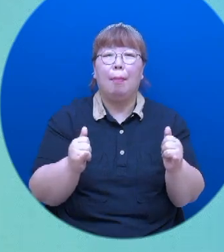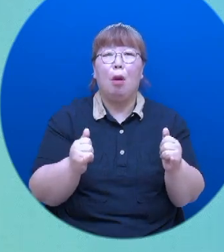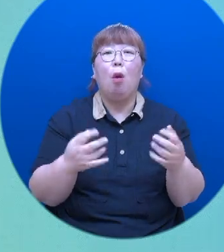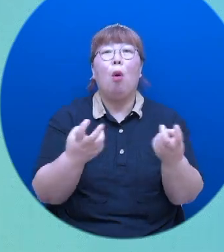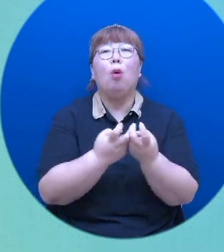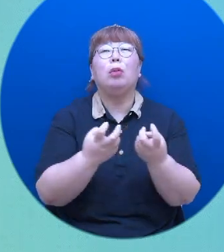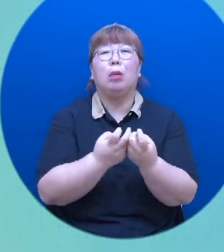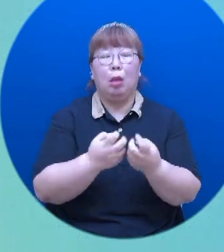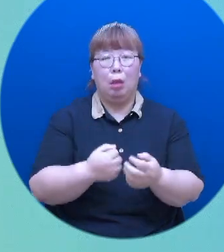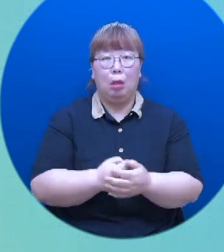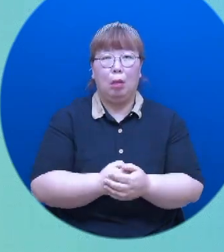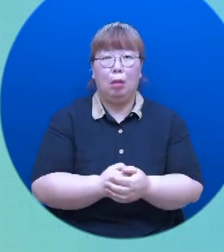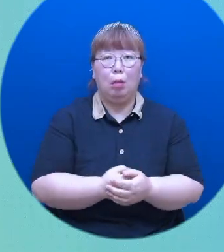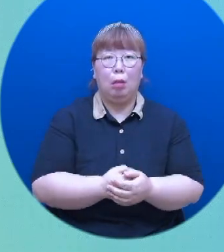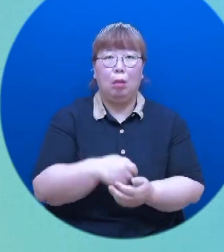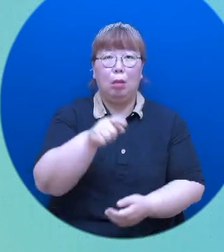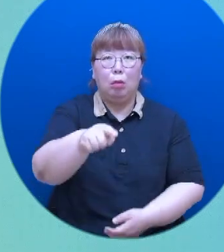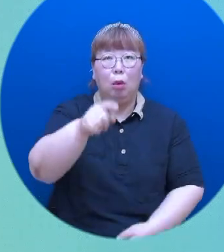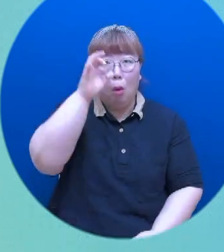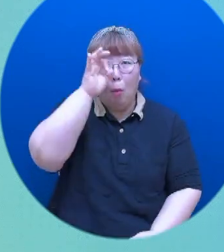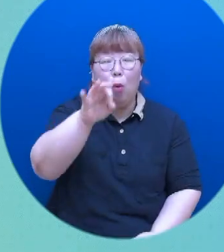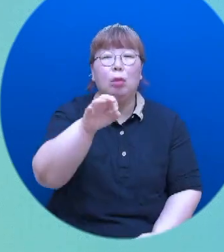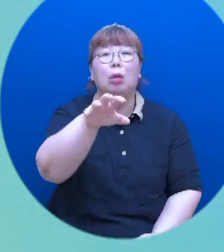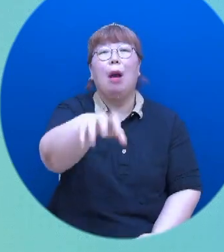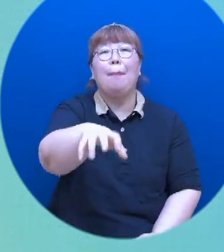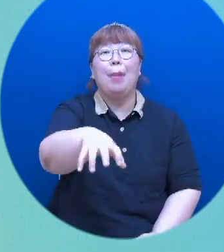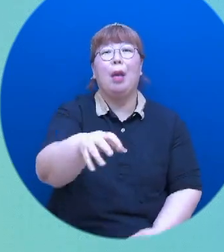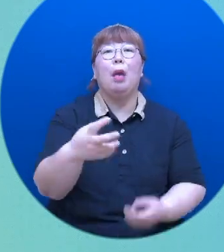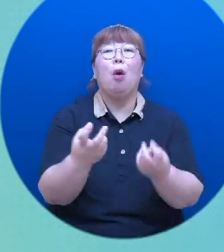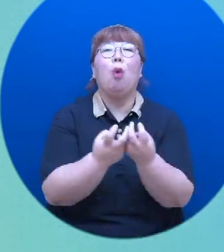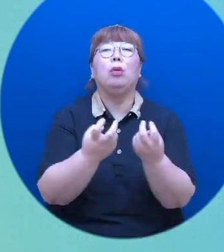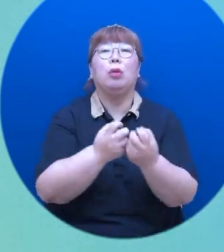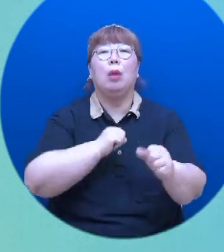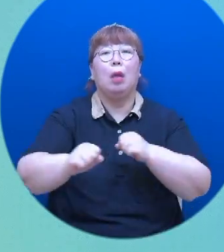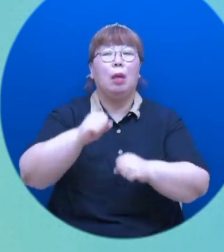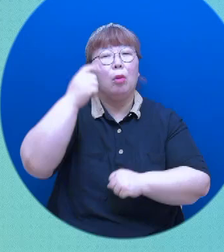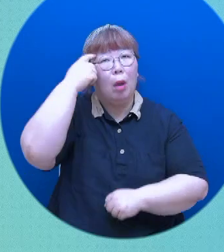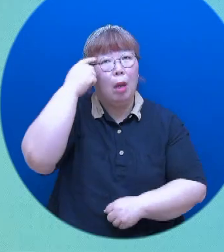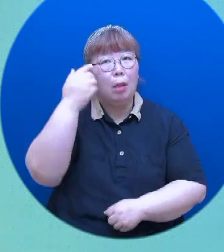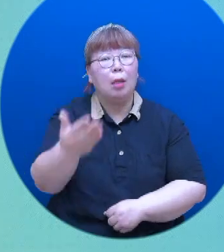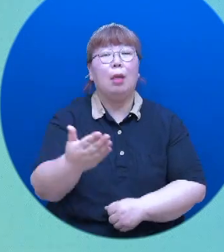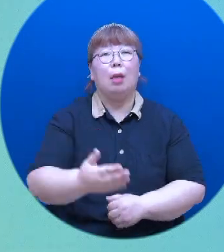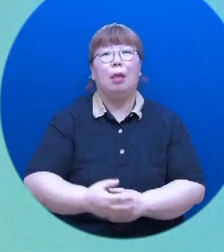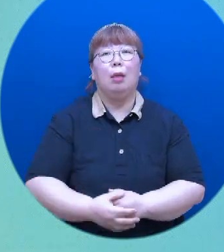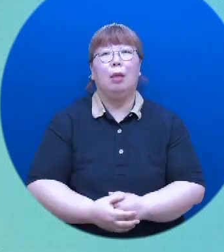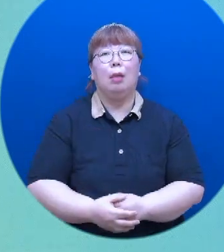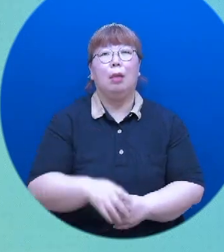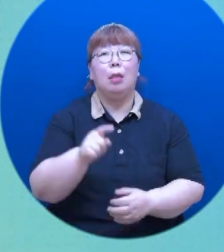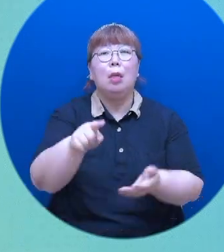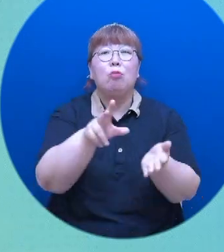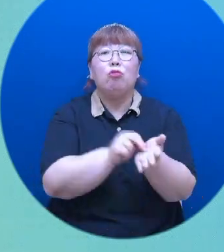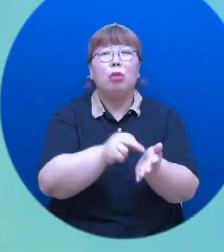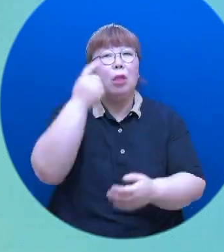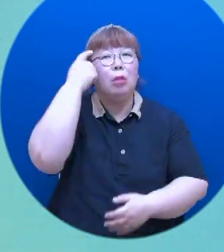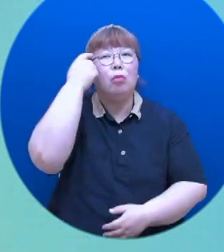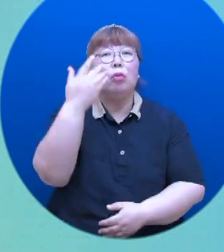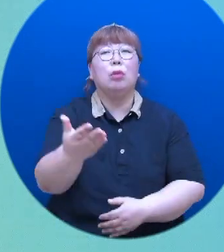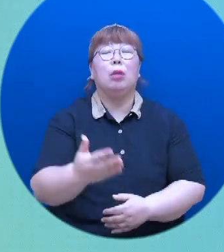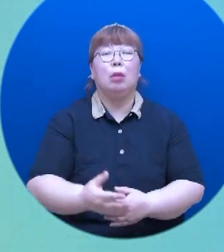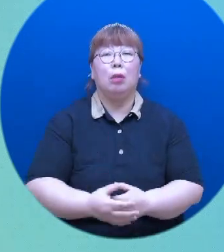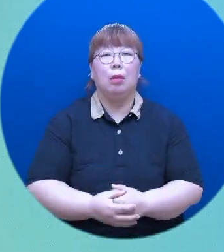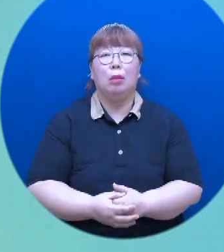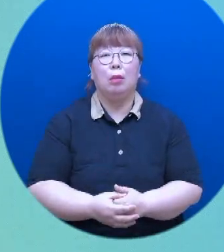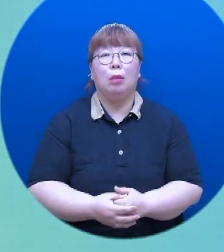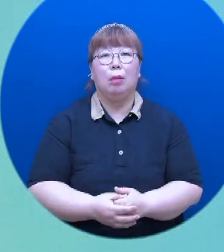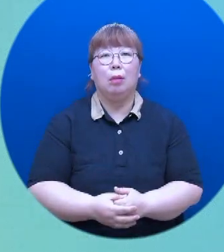위하여? 너 보는 것 앞에 너는 어떻게 행할지 논술하라. 이 문제를 오늘 본문에서 이스라엘